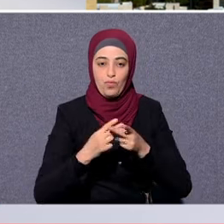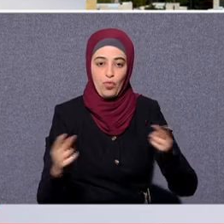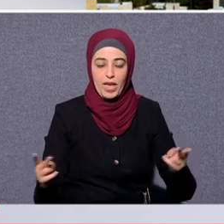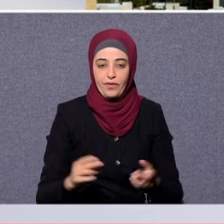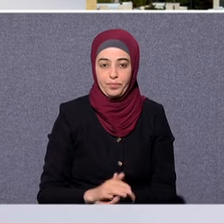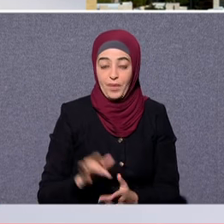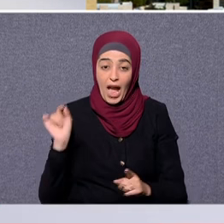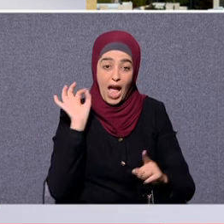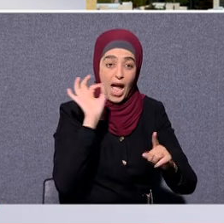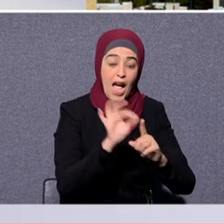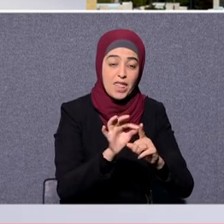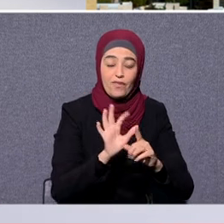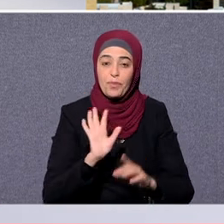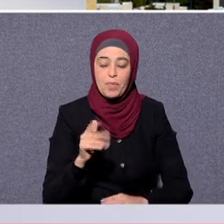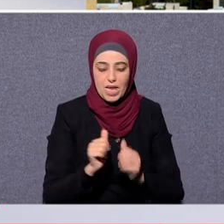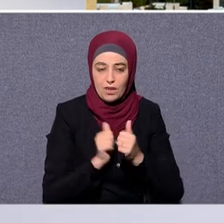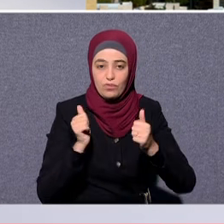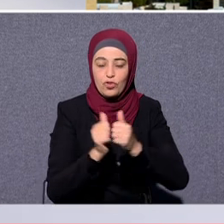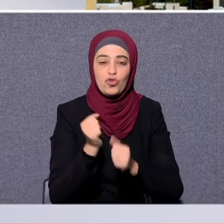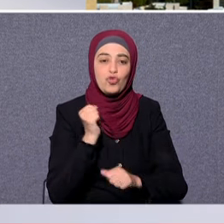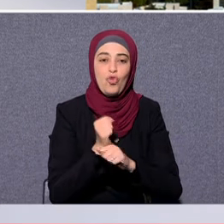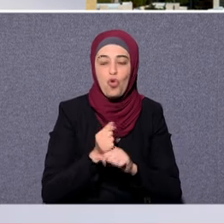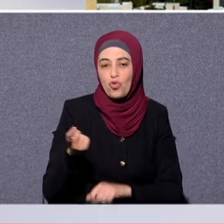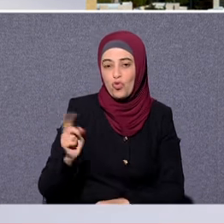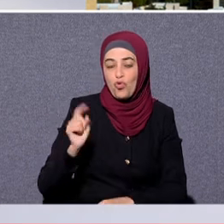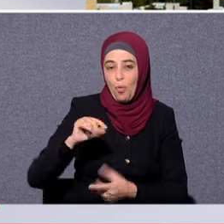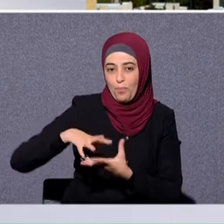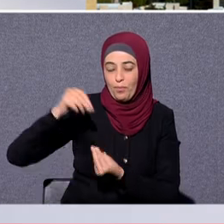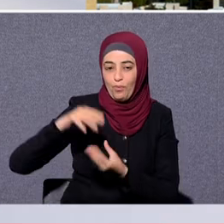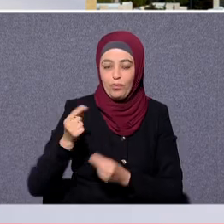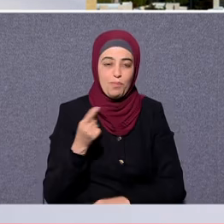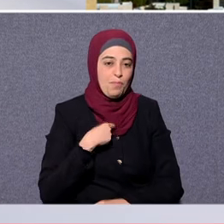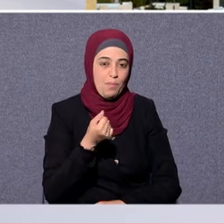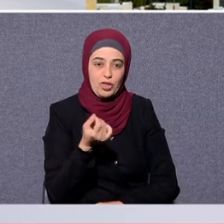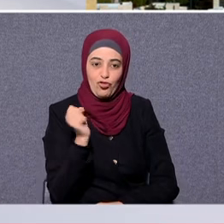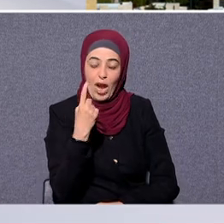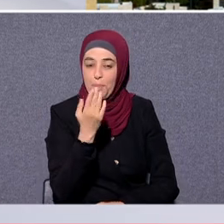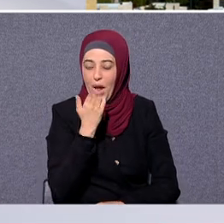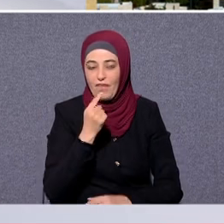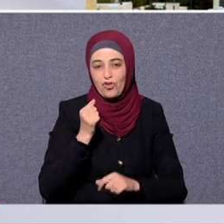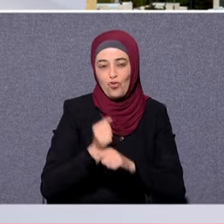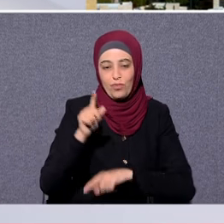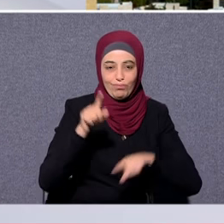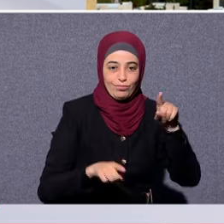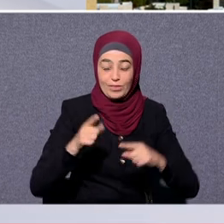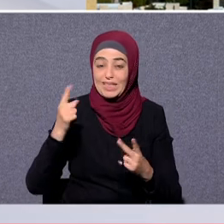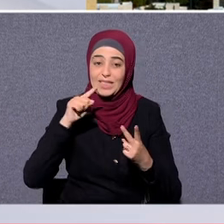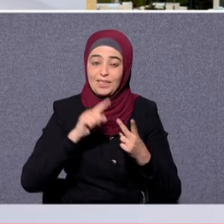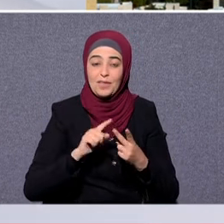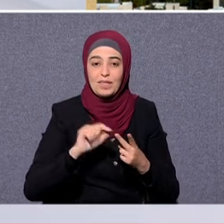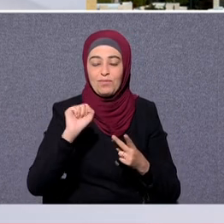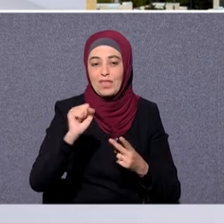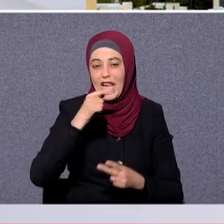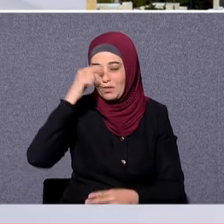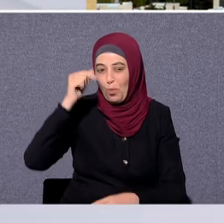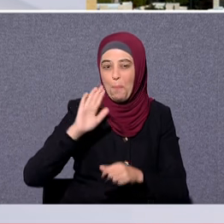هي تستهدف أسر العاملين بالمياومة والعاملين في القطاع غير المنتظم والأسر المستفيدة من مساكن